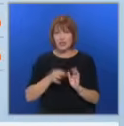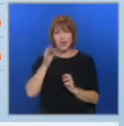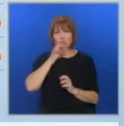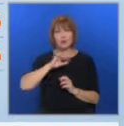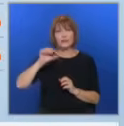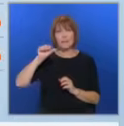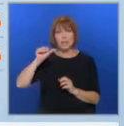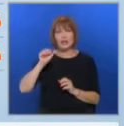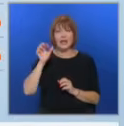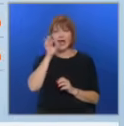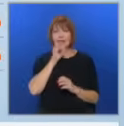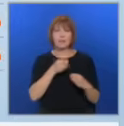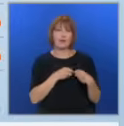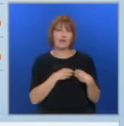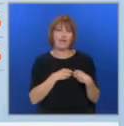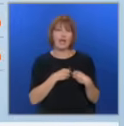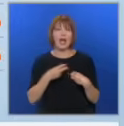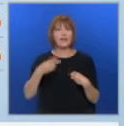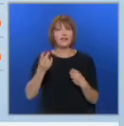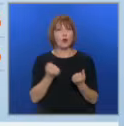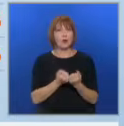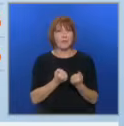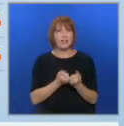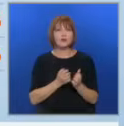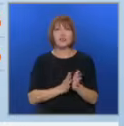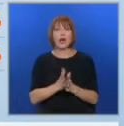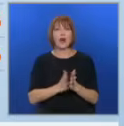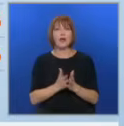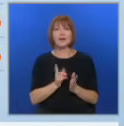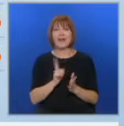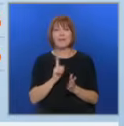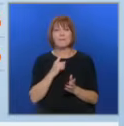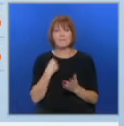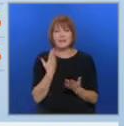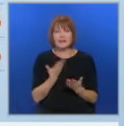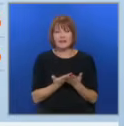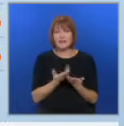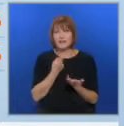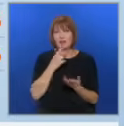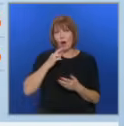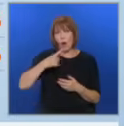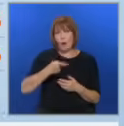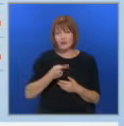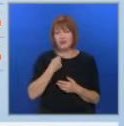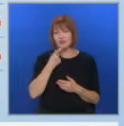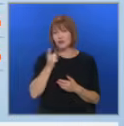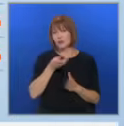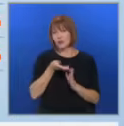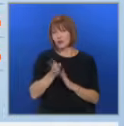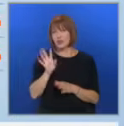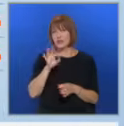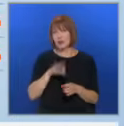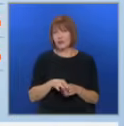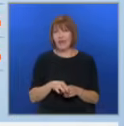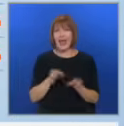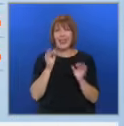просто защото нямат доверие в тях. На второ място се нареждат хората, които не могат да дадат отговор, тъй като не са отишли до урните. Аргументите